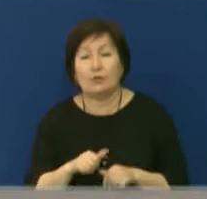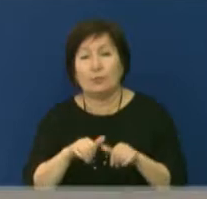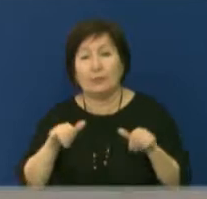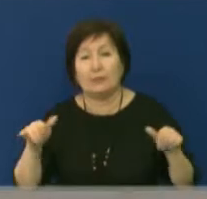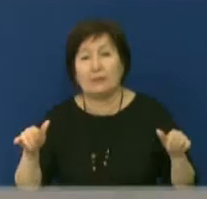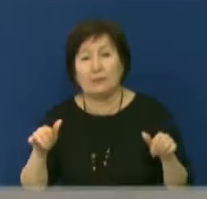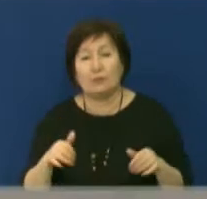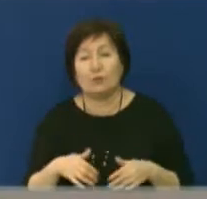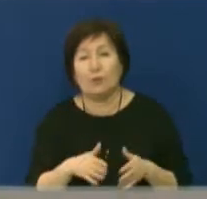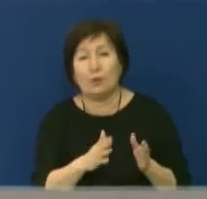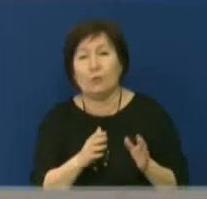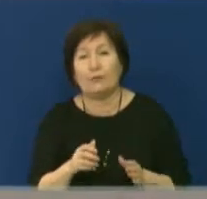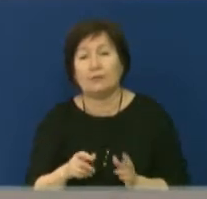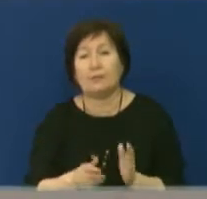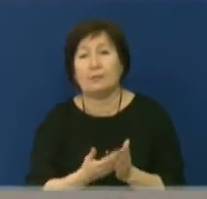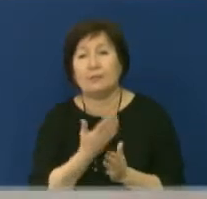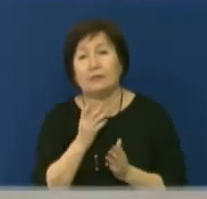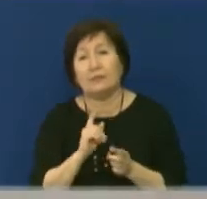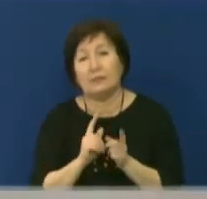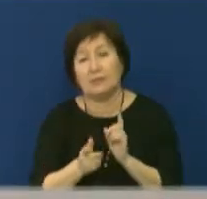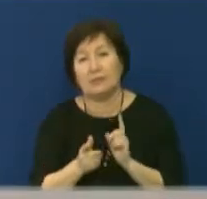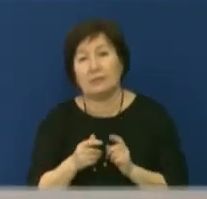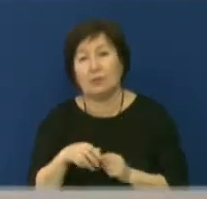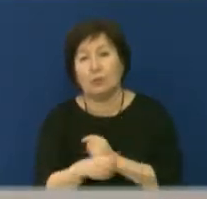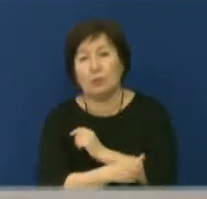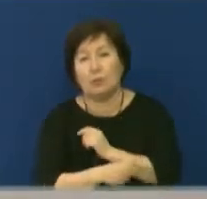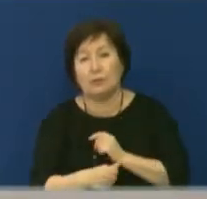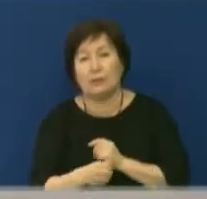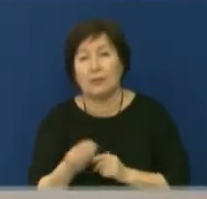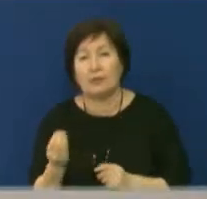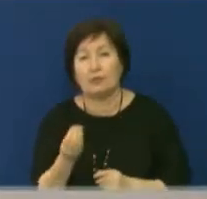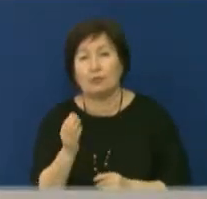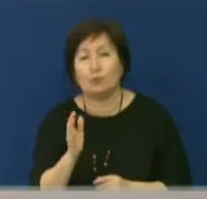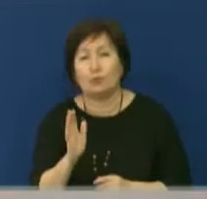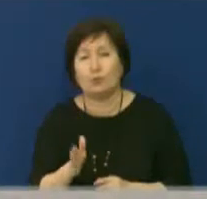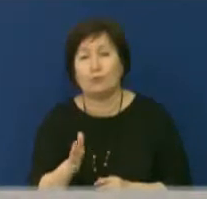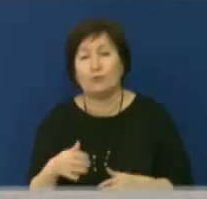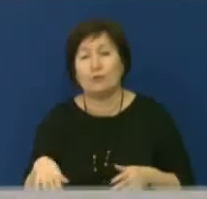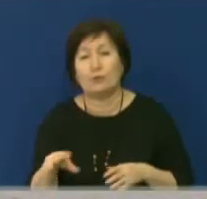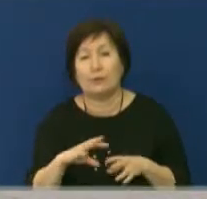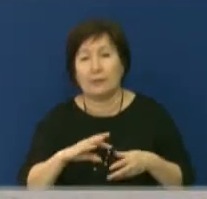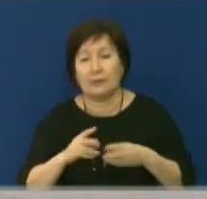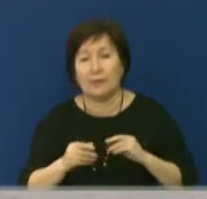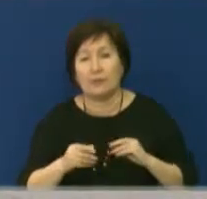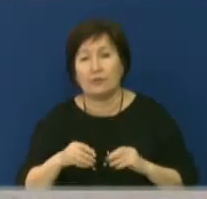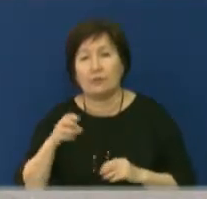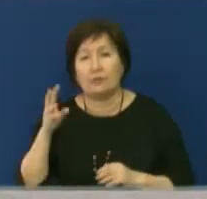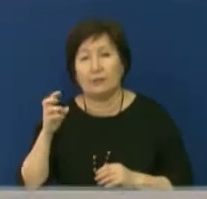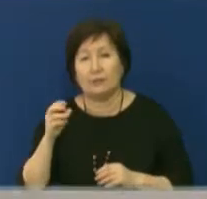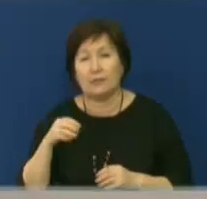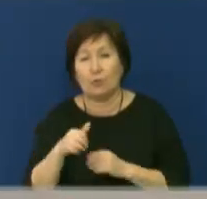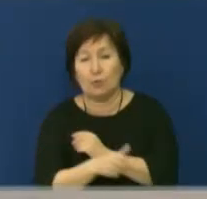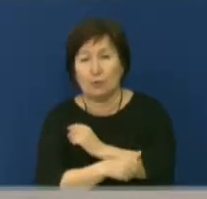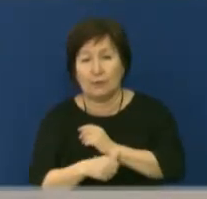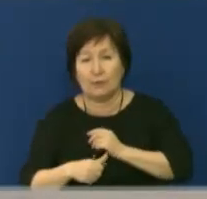этапе модернизации улицы города Семей. В результате будет освещено 300 улиц города. Это 80% улиц города